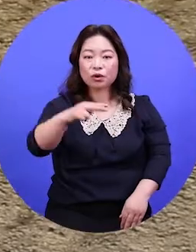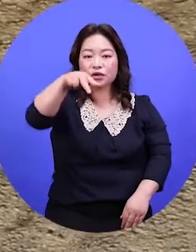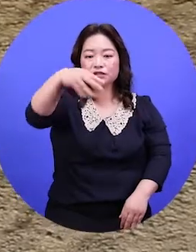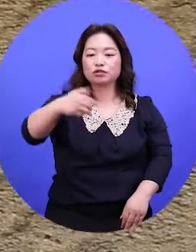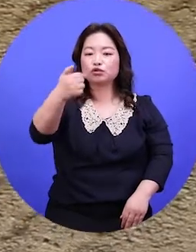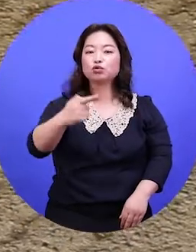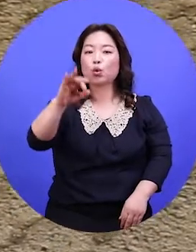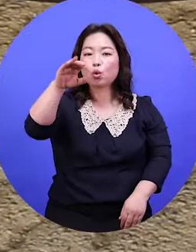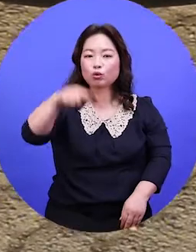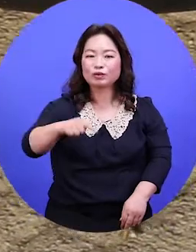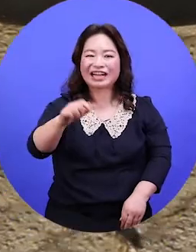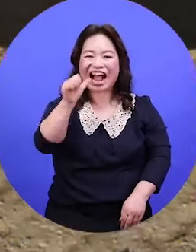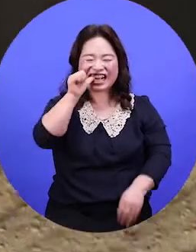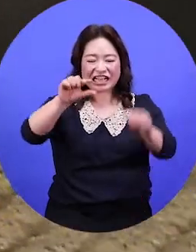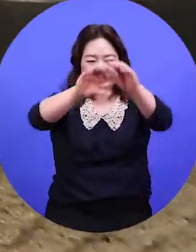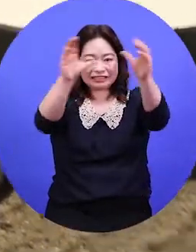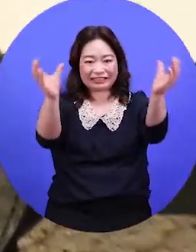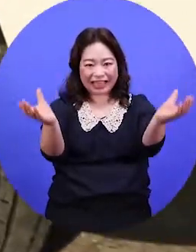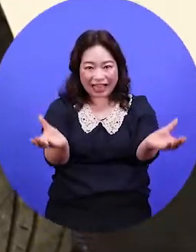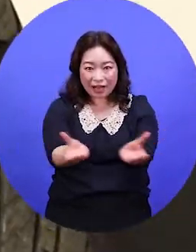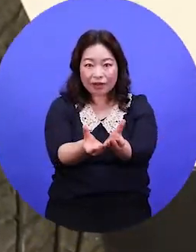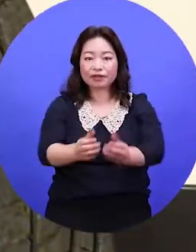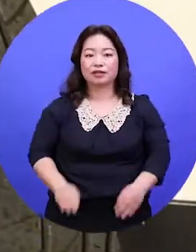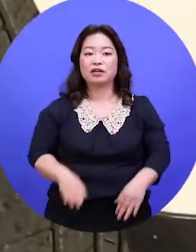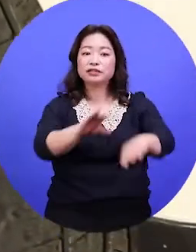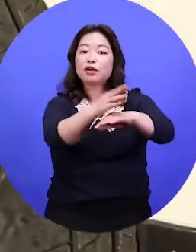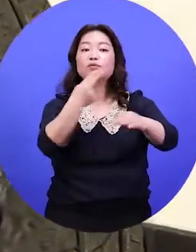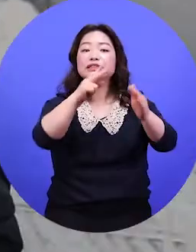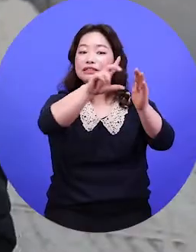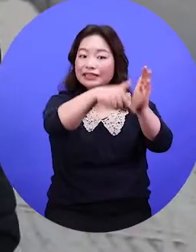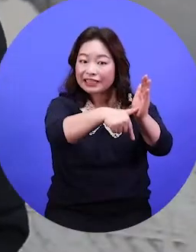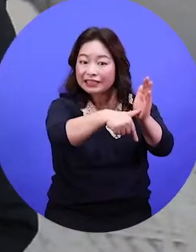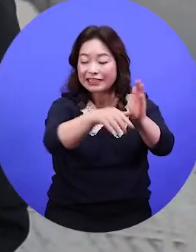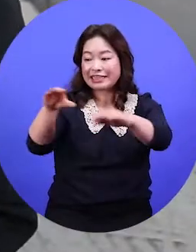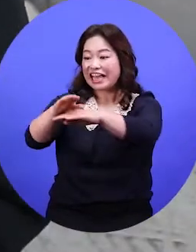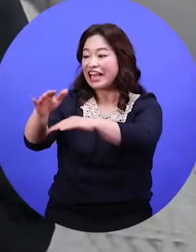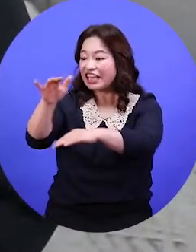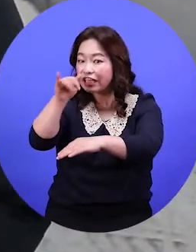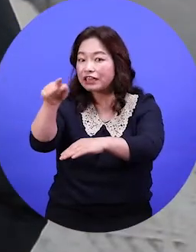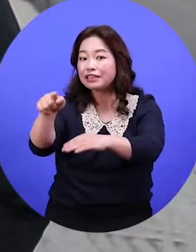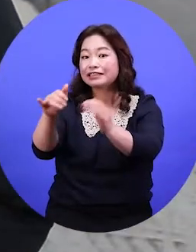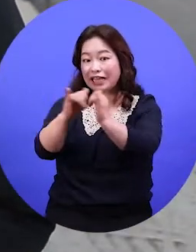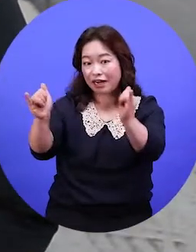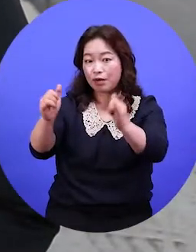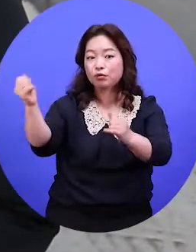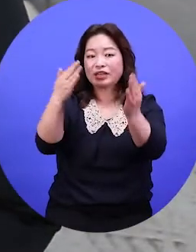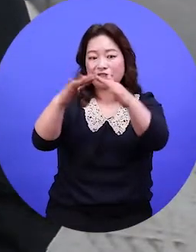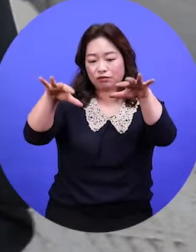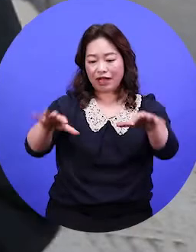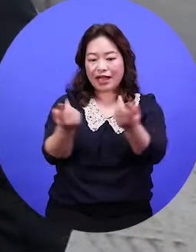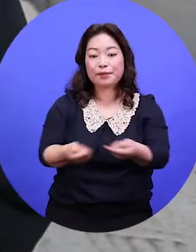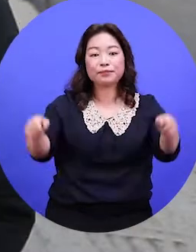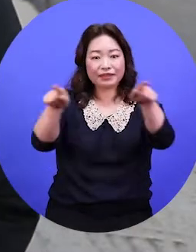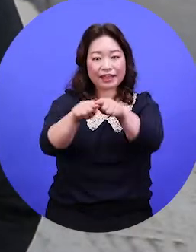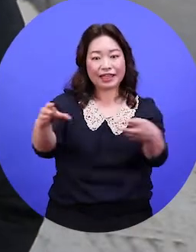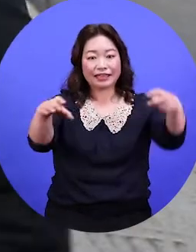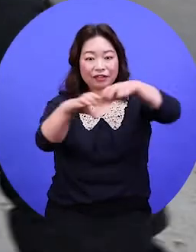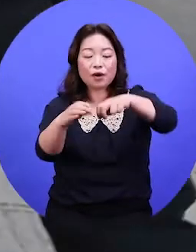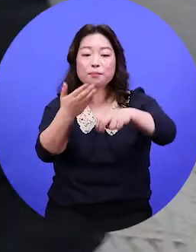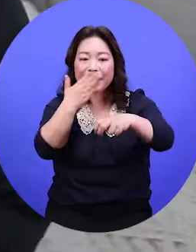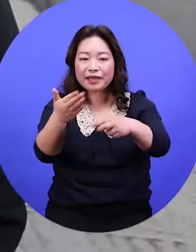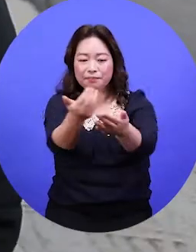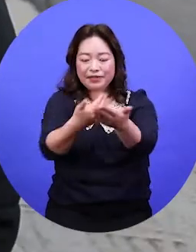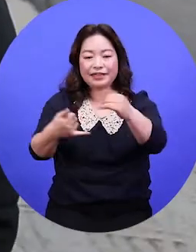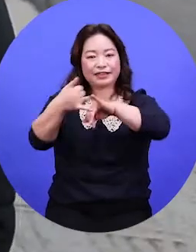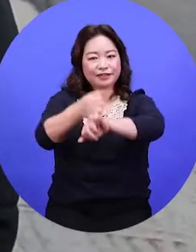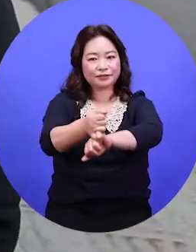체인도 미리 감아놓습니다. 차량이 없을 경우 차량이 있는 가까운 지인이나 이웃과 같이 이동할 수 있도록